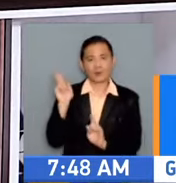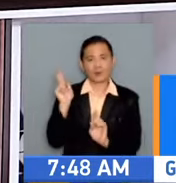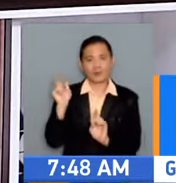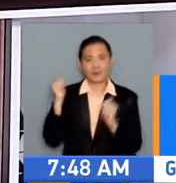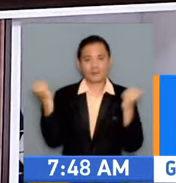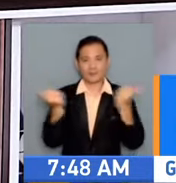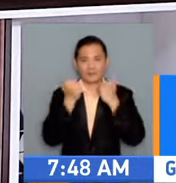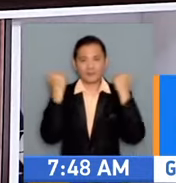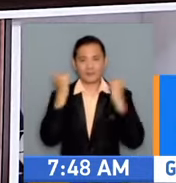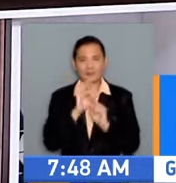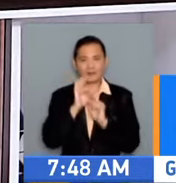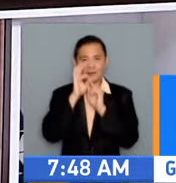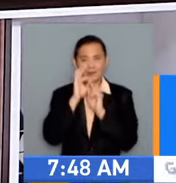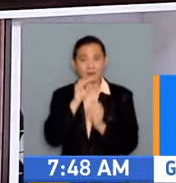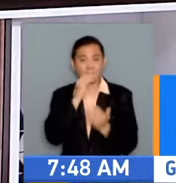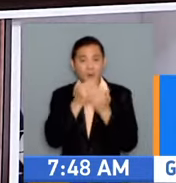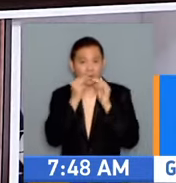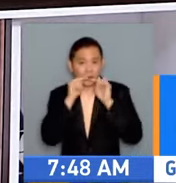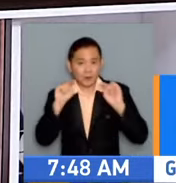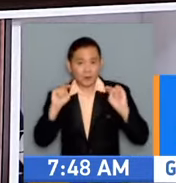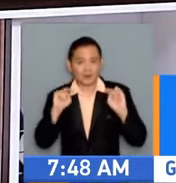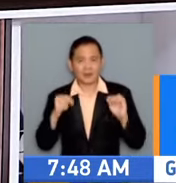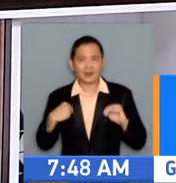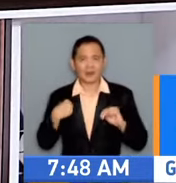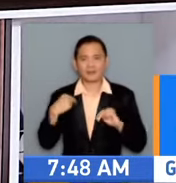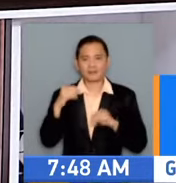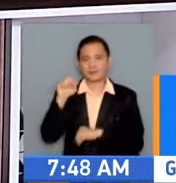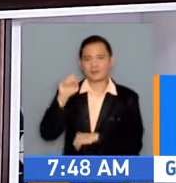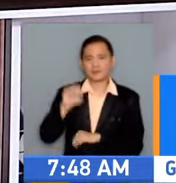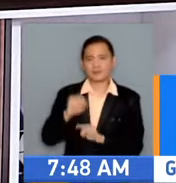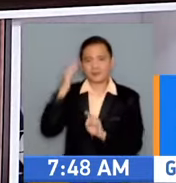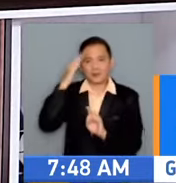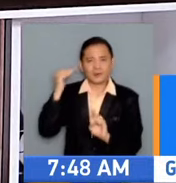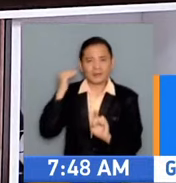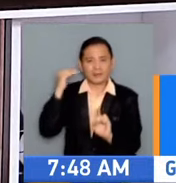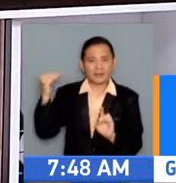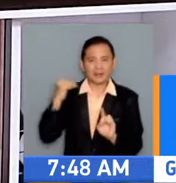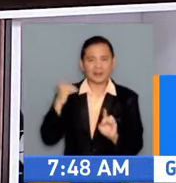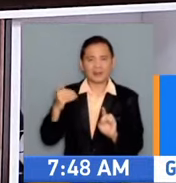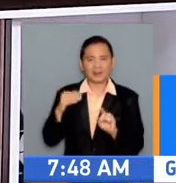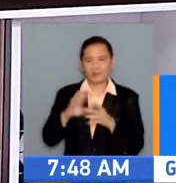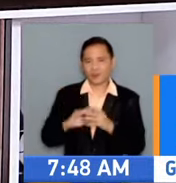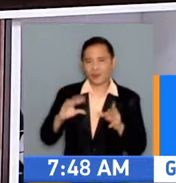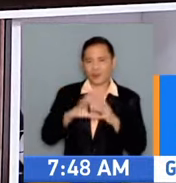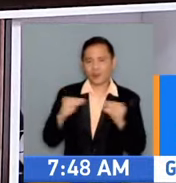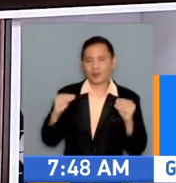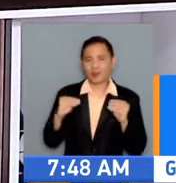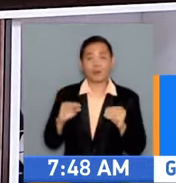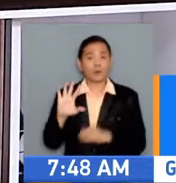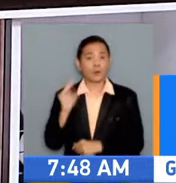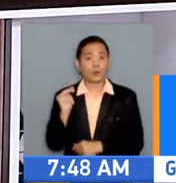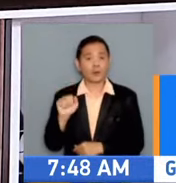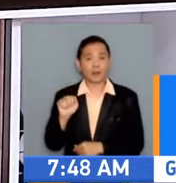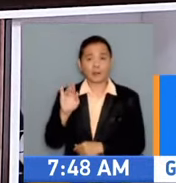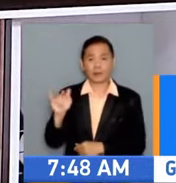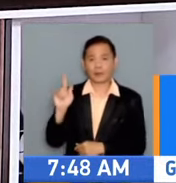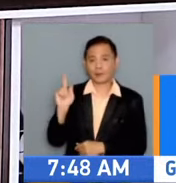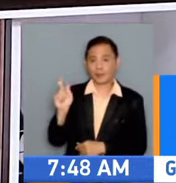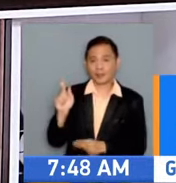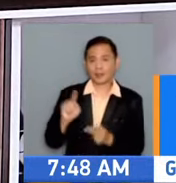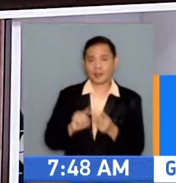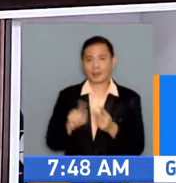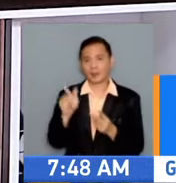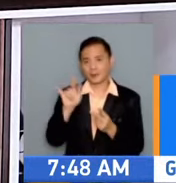News! Abangan niyo po ang South Korea adventure ko with Miss Vicky Morales this April 20 and April 27 po yan.